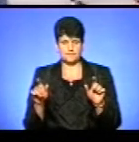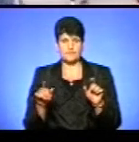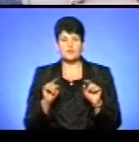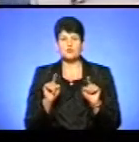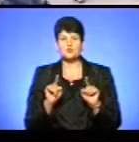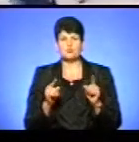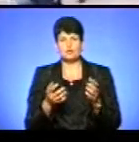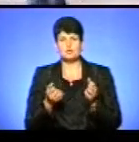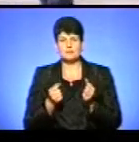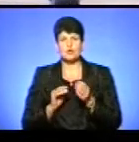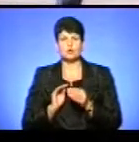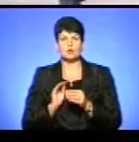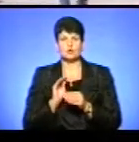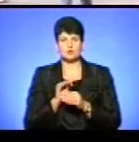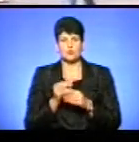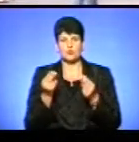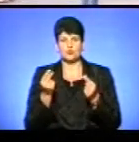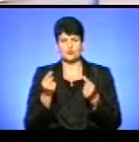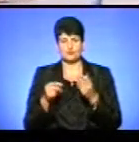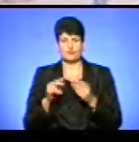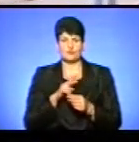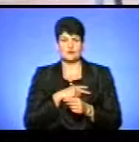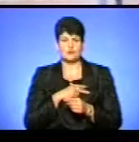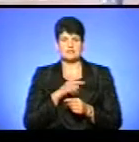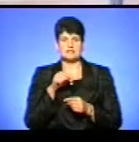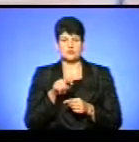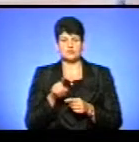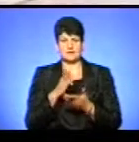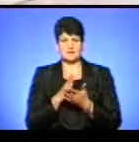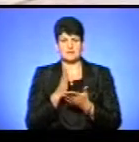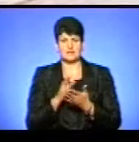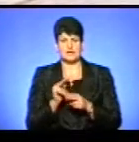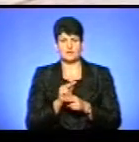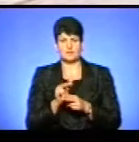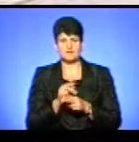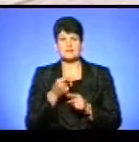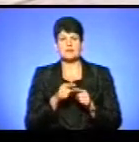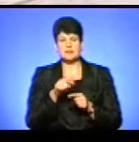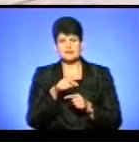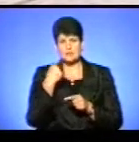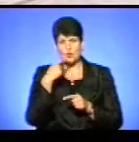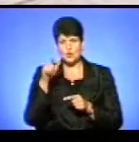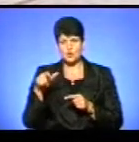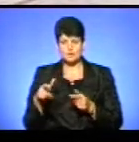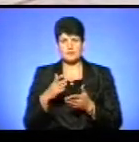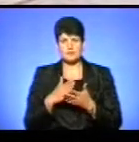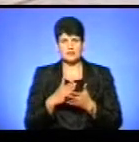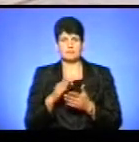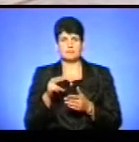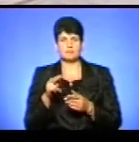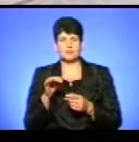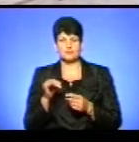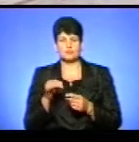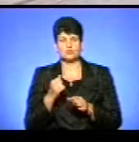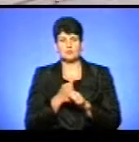отримати додаткову грошову винагороду за те, що вони там перебувають на лікуванні. Цим особам оголошено підозру у вчиненні кримінального